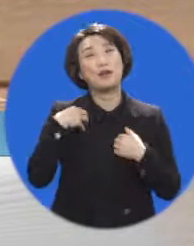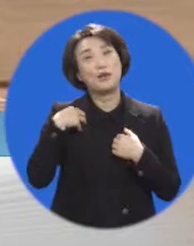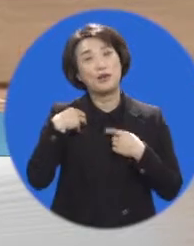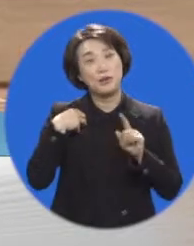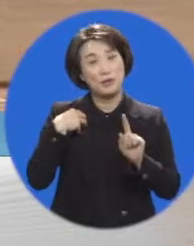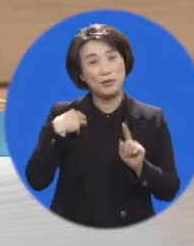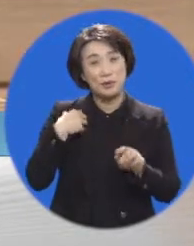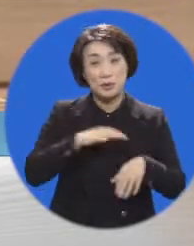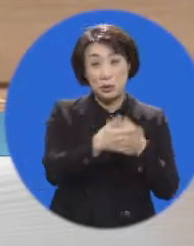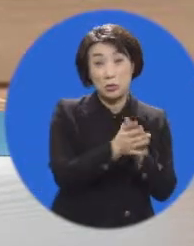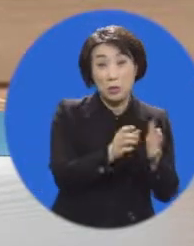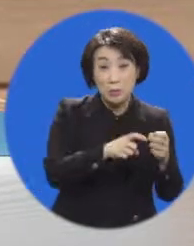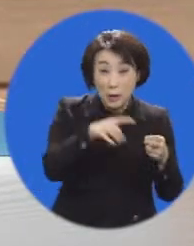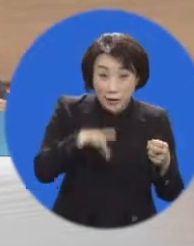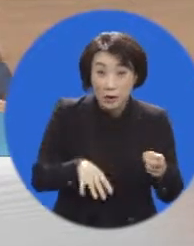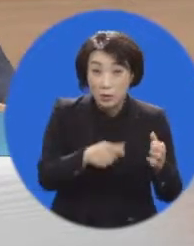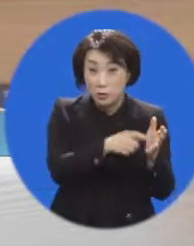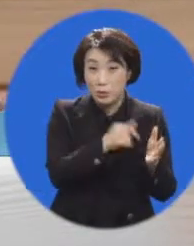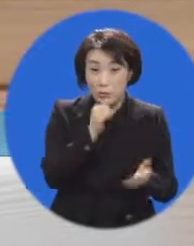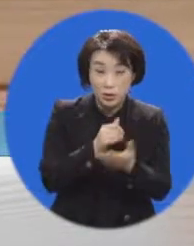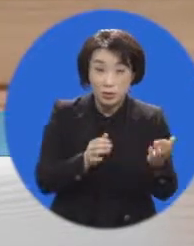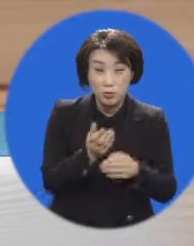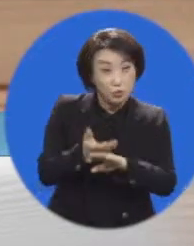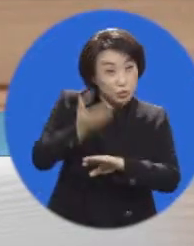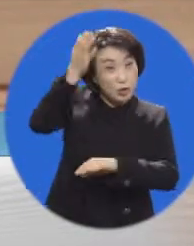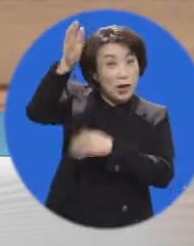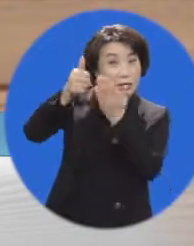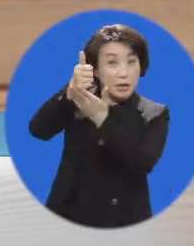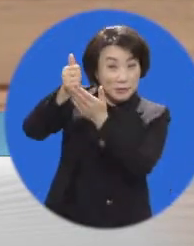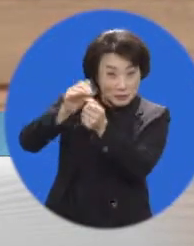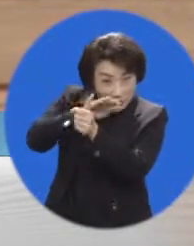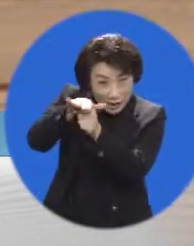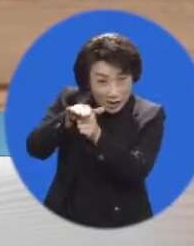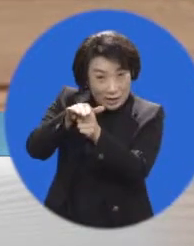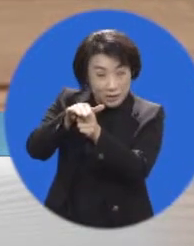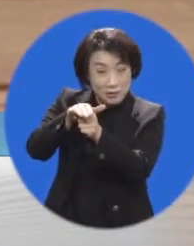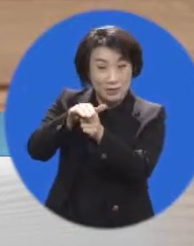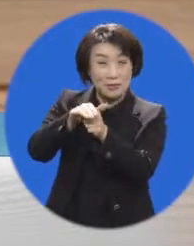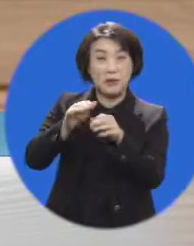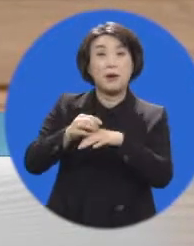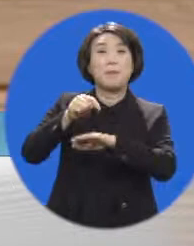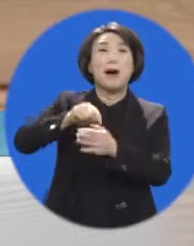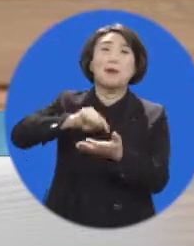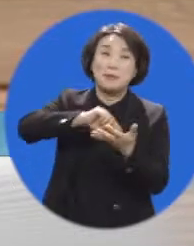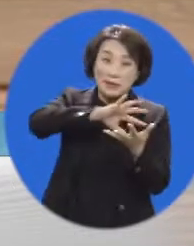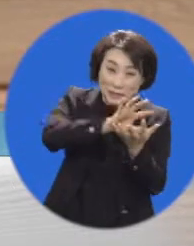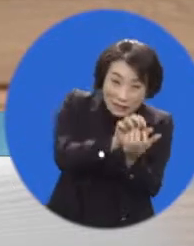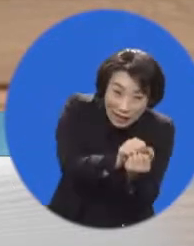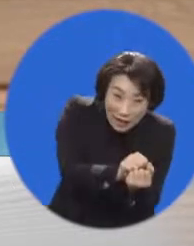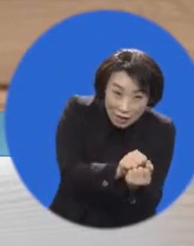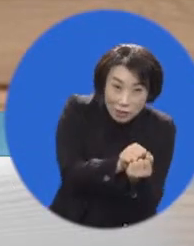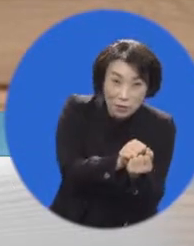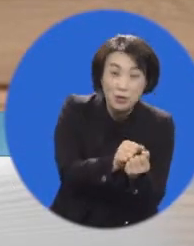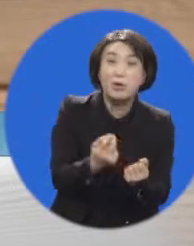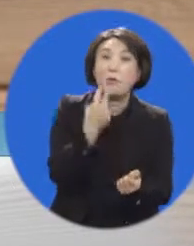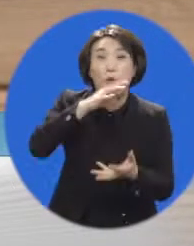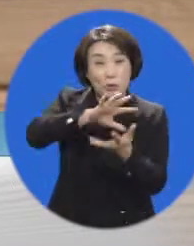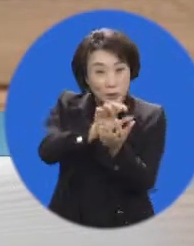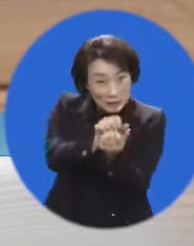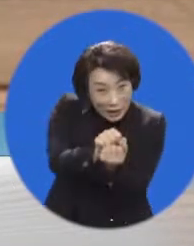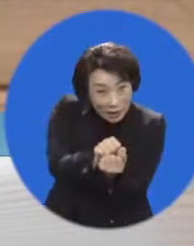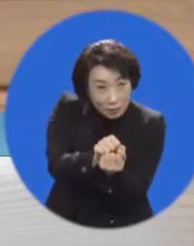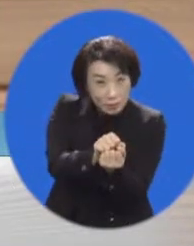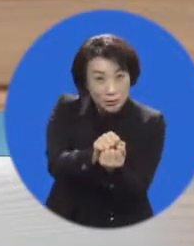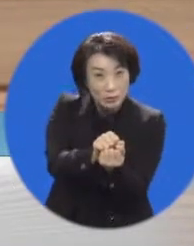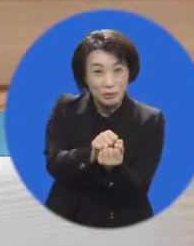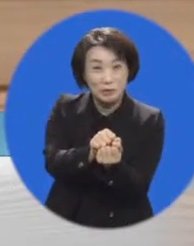마태복음에 기록된 대로 위로 하나님을 사랑하되 마음을 다하고 목숨을